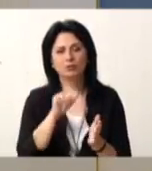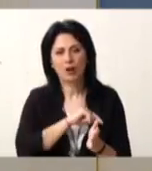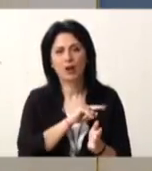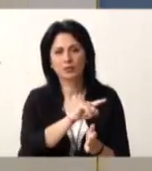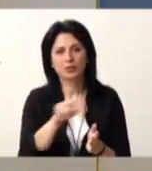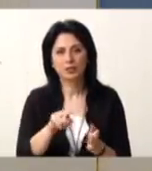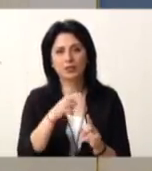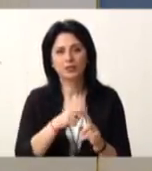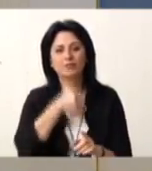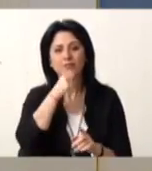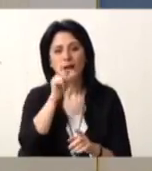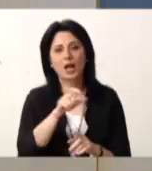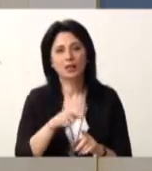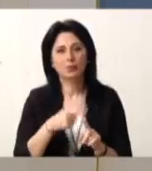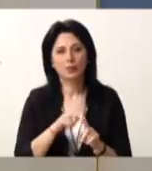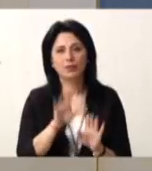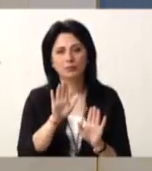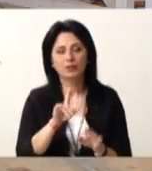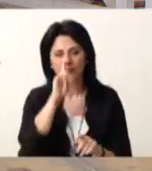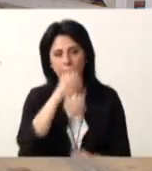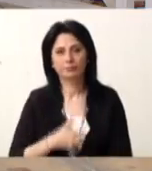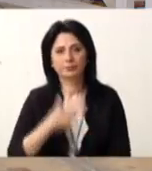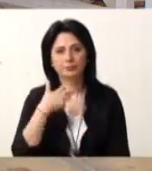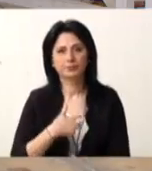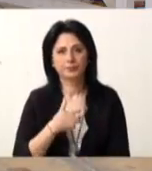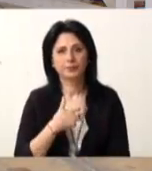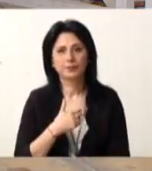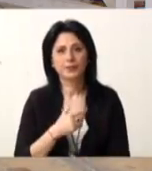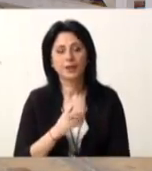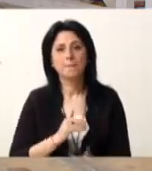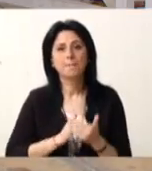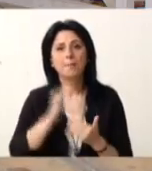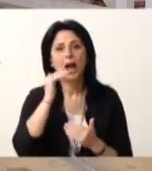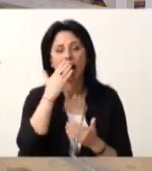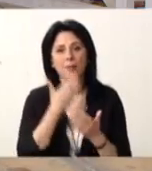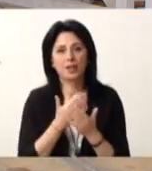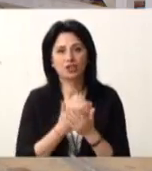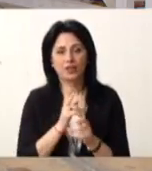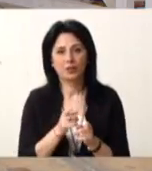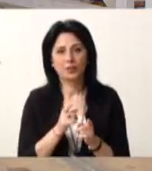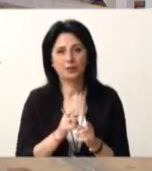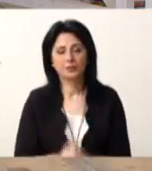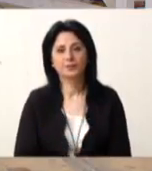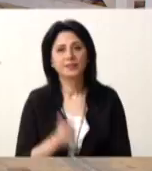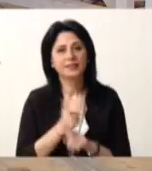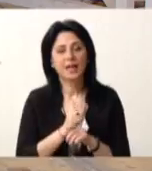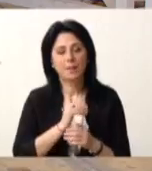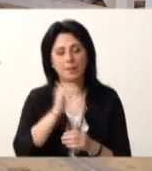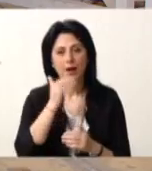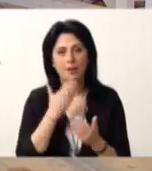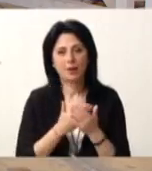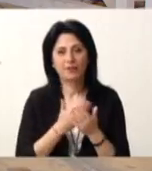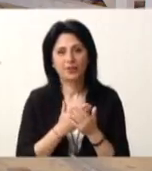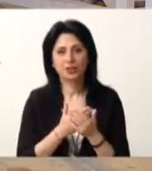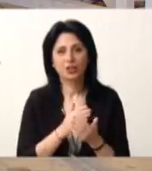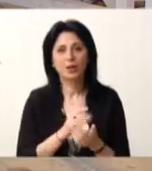ახასიათებს ზრდასრული ადამიანების ეს გულწმარვა. ანუ ძალიან მაღალია, ხო, მაჩვენებელი. ამათო ფარესკი დამავლენილი, დიახ. კი ბატონო, ძალიან მაღალია, თუმცა